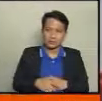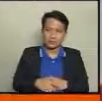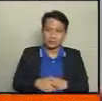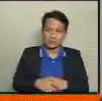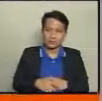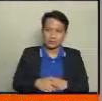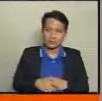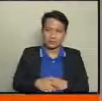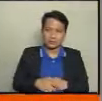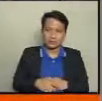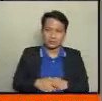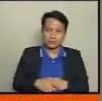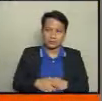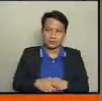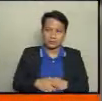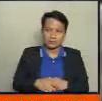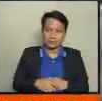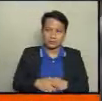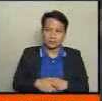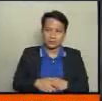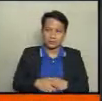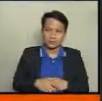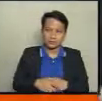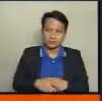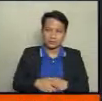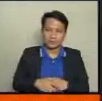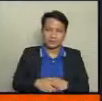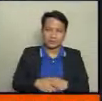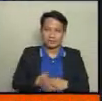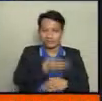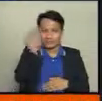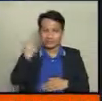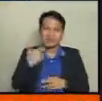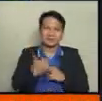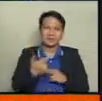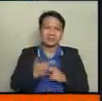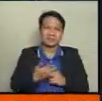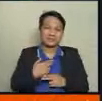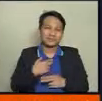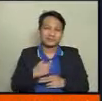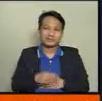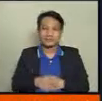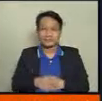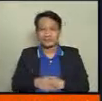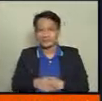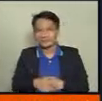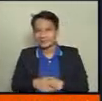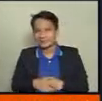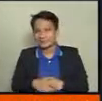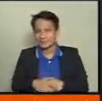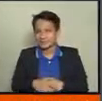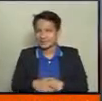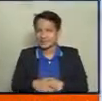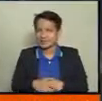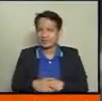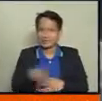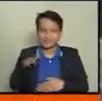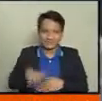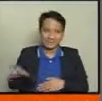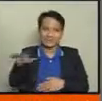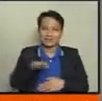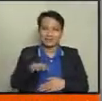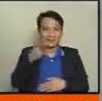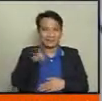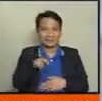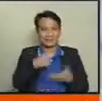Sir yung nga basta yung sorry nakalimutan ko yung pangalan niya pero ang ang nag-ikot sila dito at